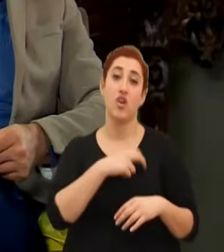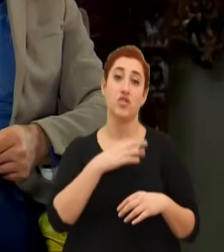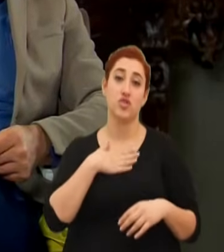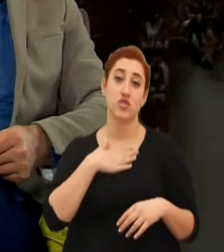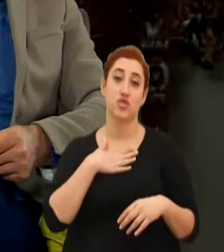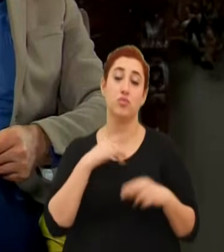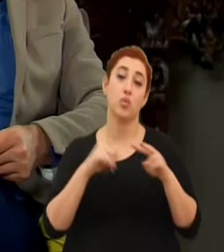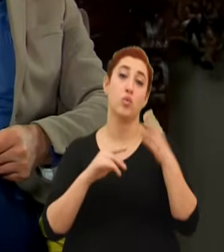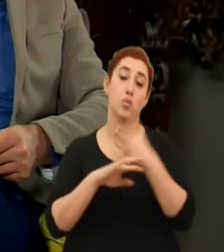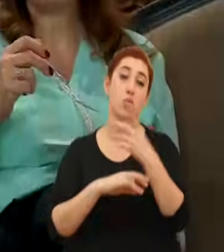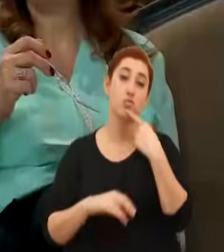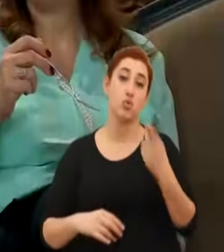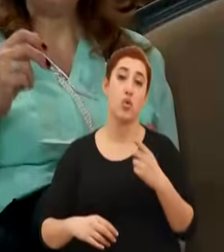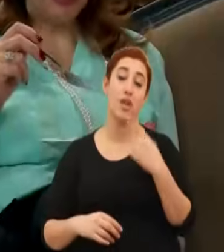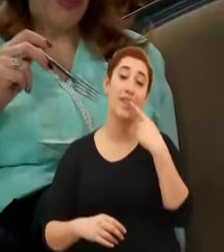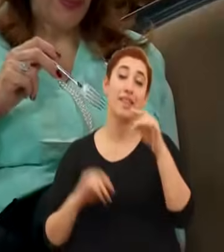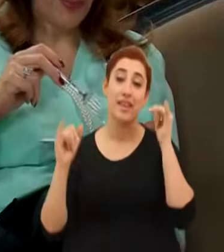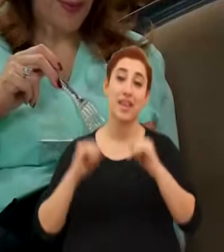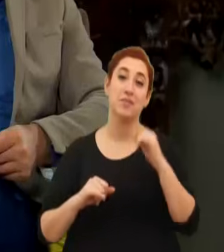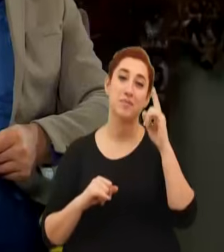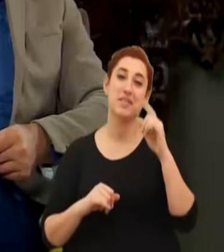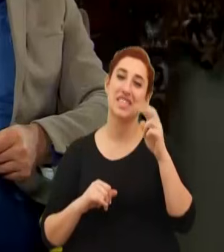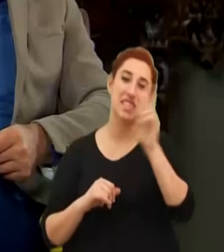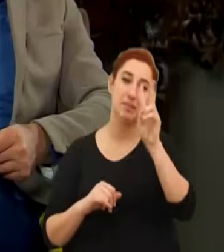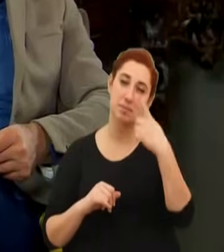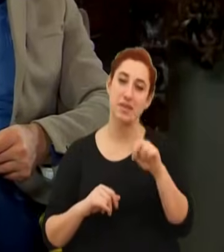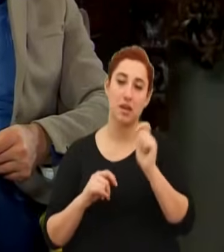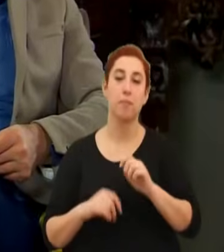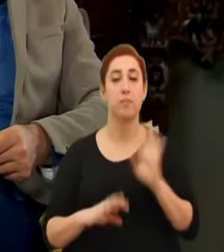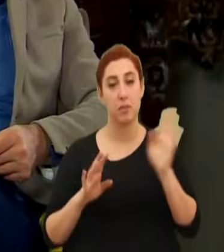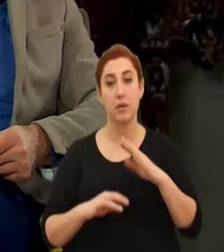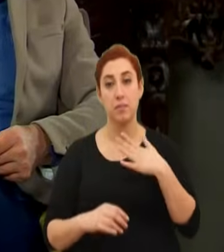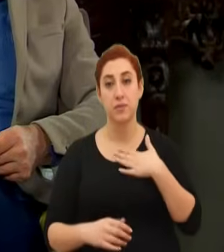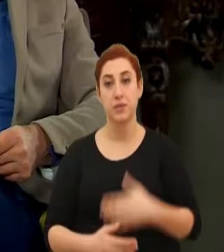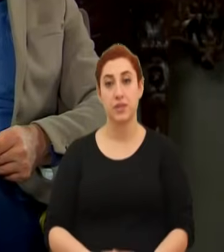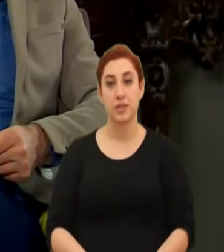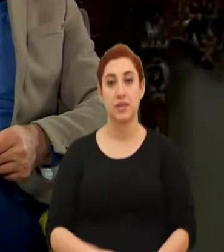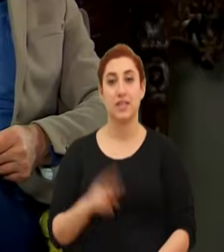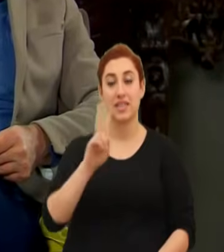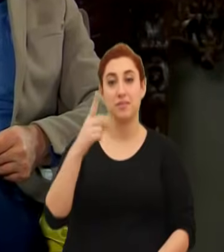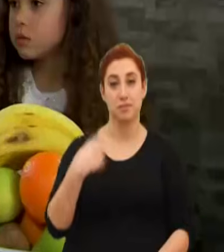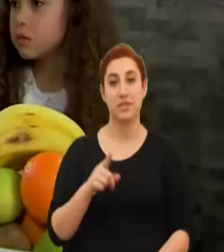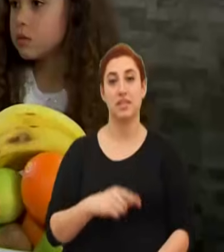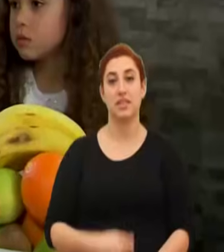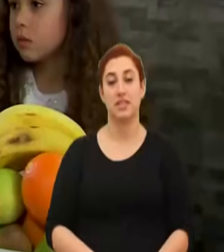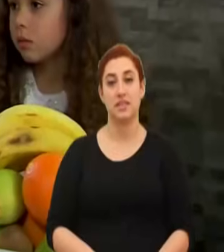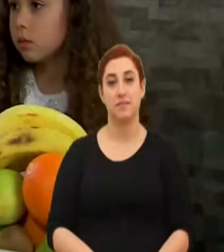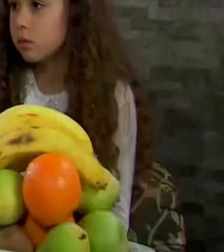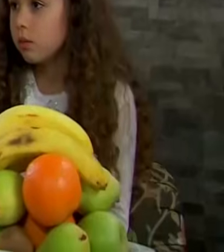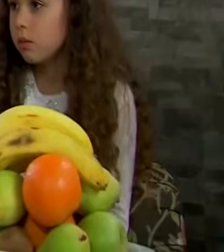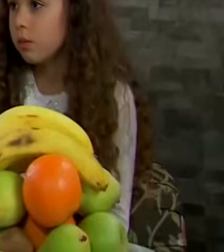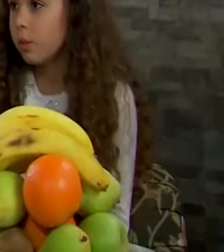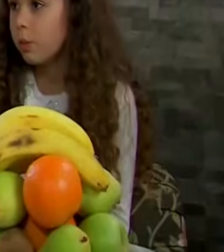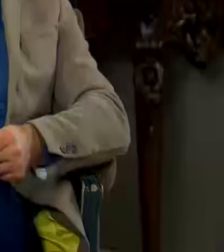aşkım, Nurhoş doğru söylüyor. Dediği gibi bir sıfır daha koy. Peki hayatım. 20.000.